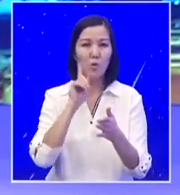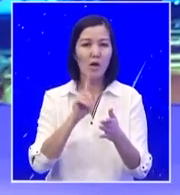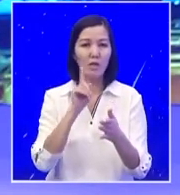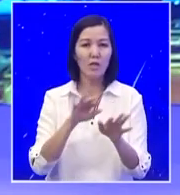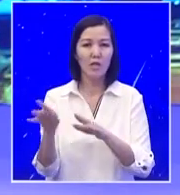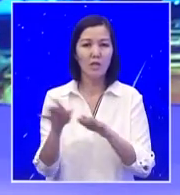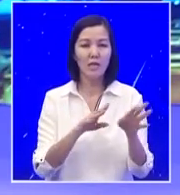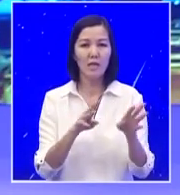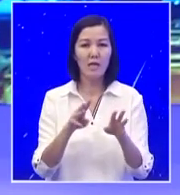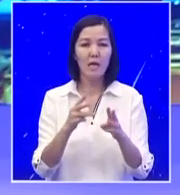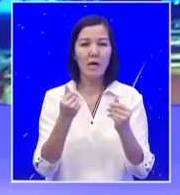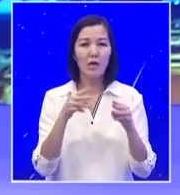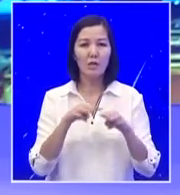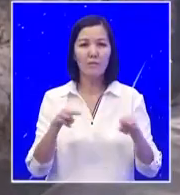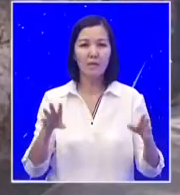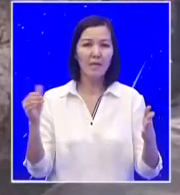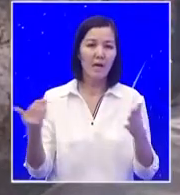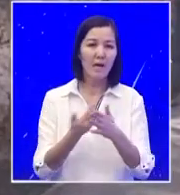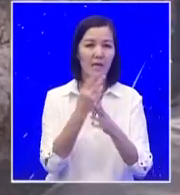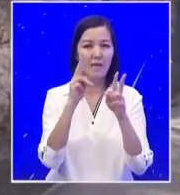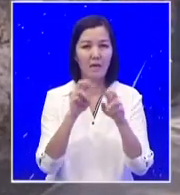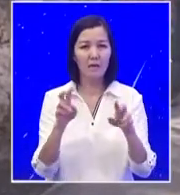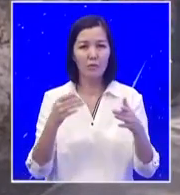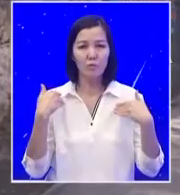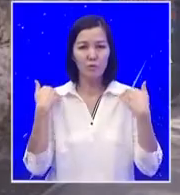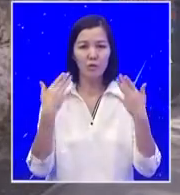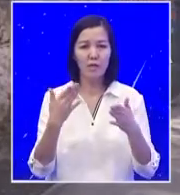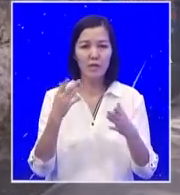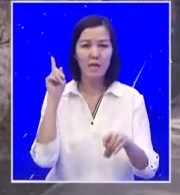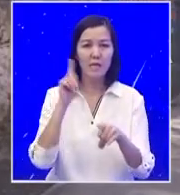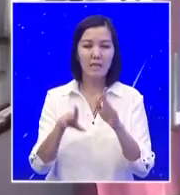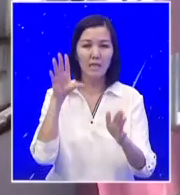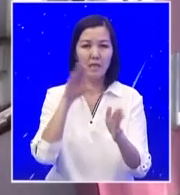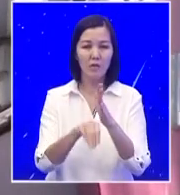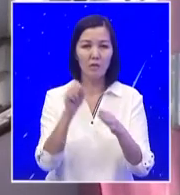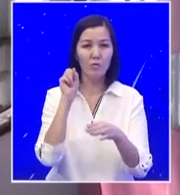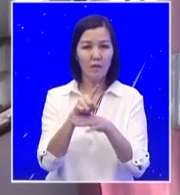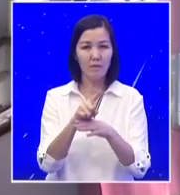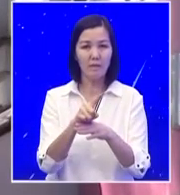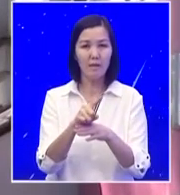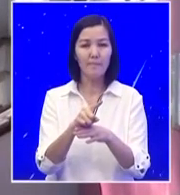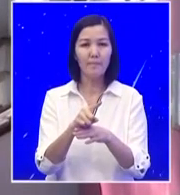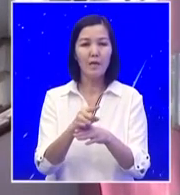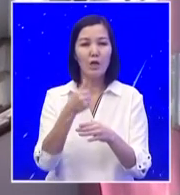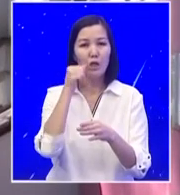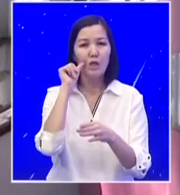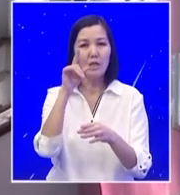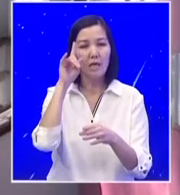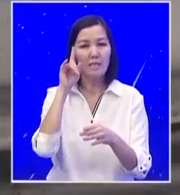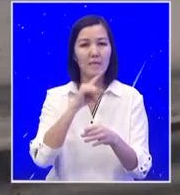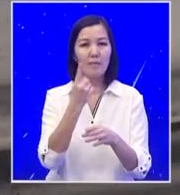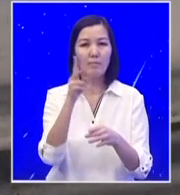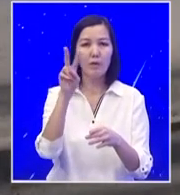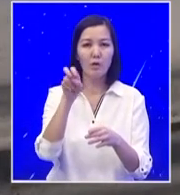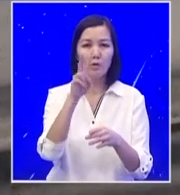қабылданған іс-шараны қаржы министрлігіне қайта қарап шығуды және ұсыныстарды тезірек енгізуді тапсырды. Айта кетейік, күні кеше елімізде